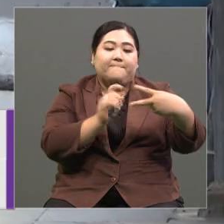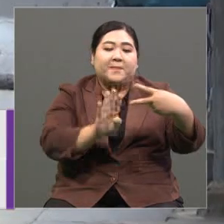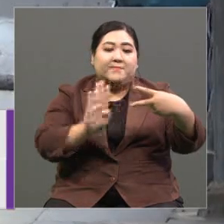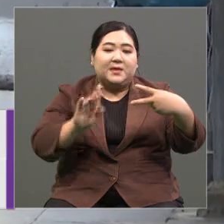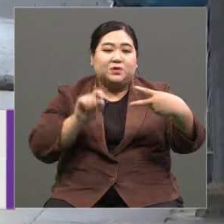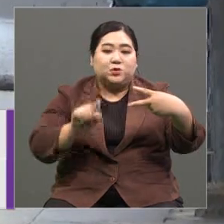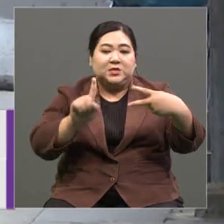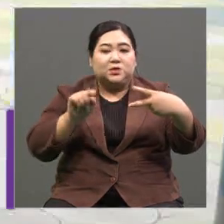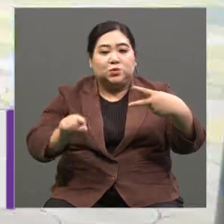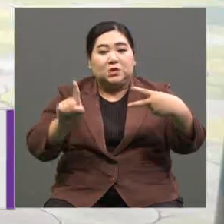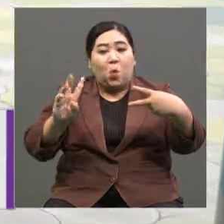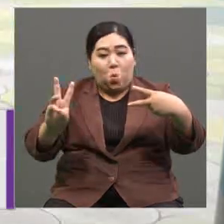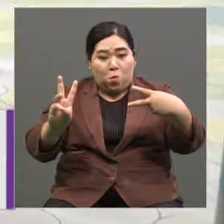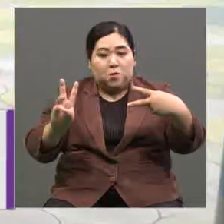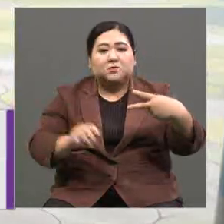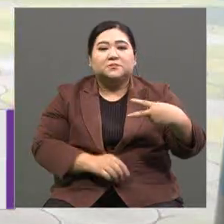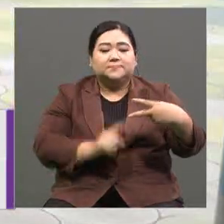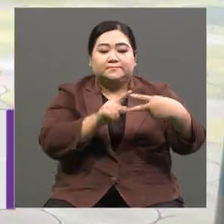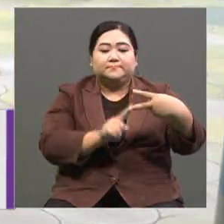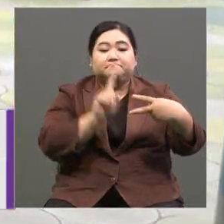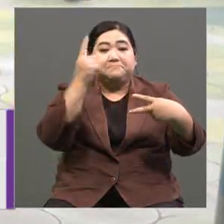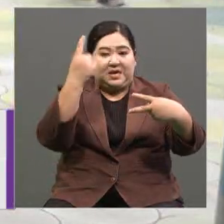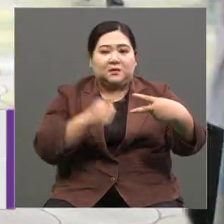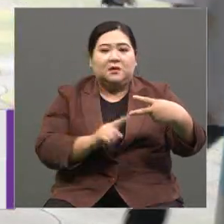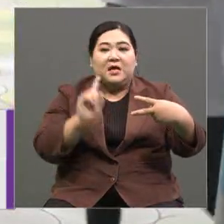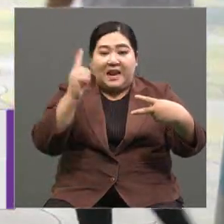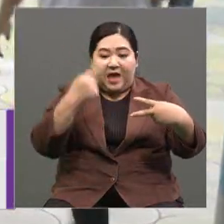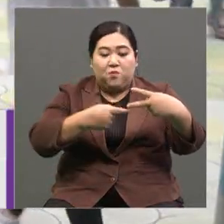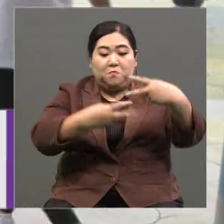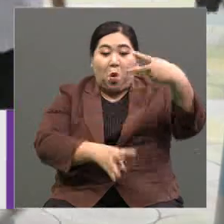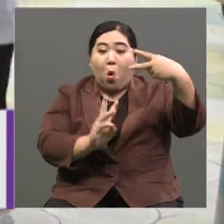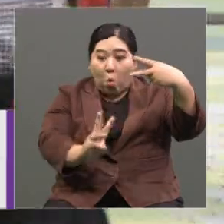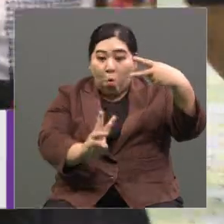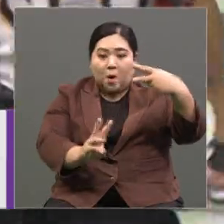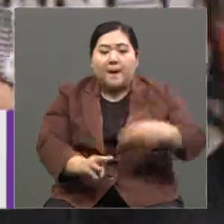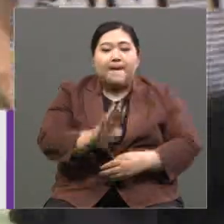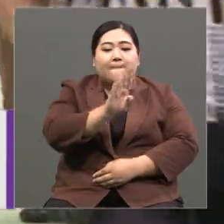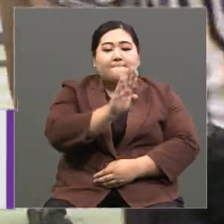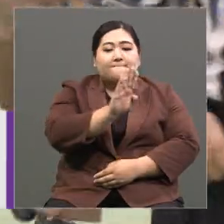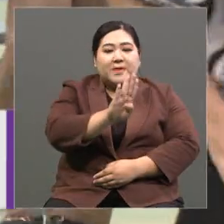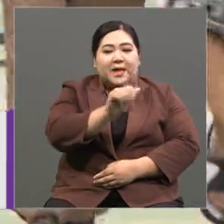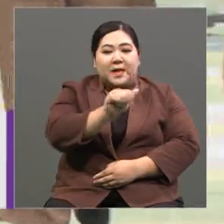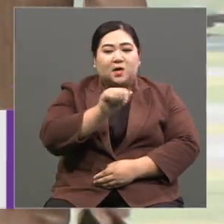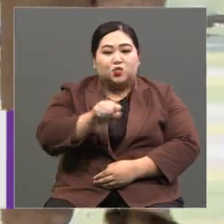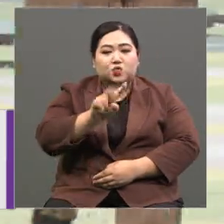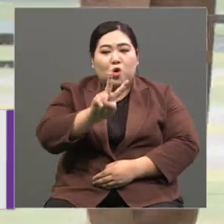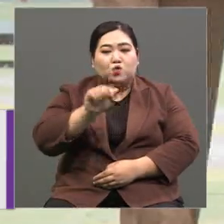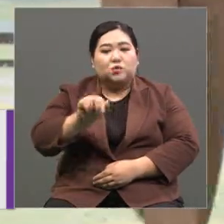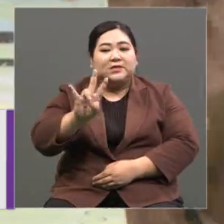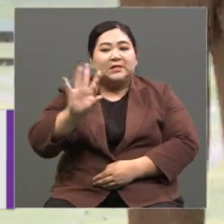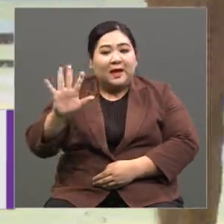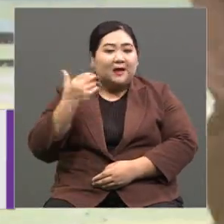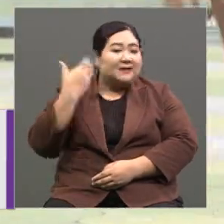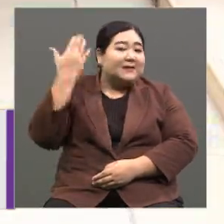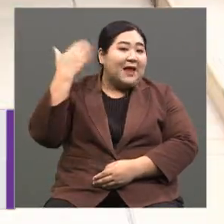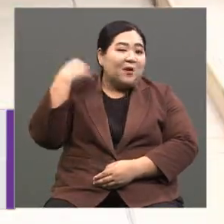xbb.1.16ครับและสายพันธุ์ที่ต้องจับตามองอีก 6สายพันธุ์ได้แก่ ba.2.75อันนี้เมื่อช่วงก่อนนั้นจะ